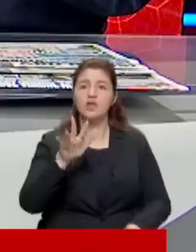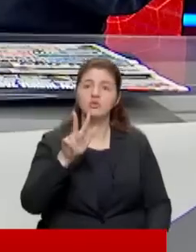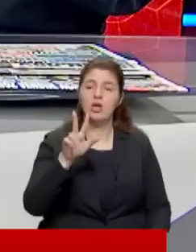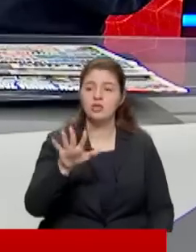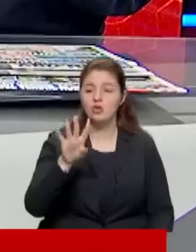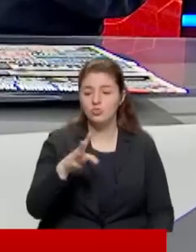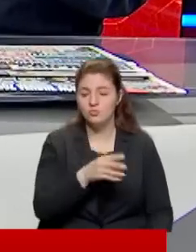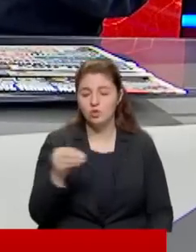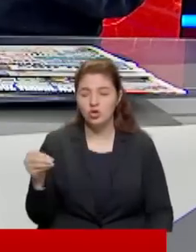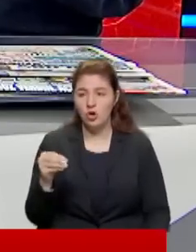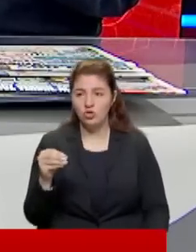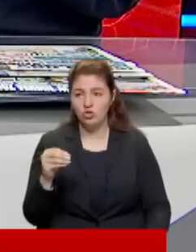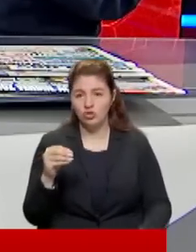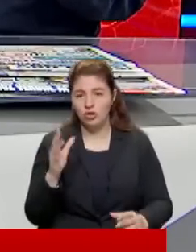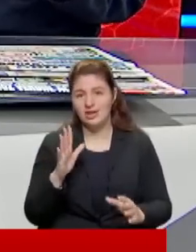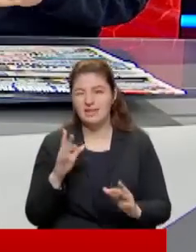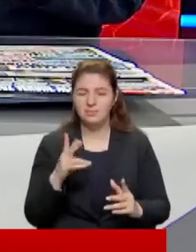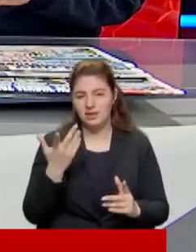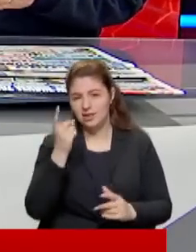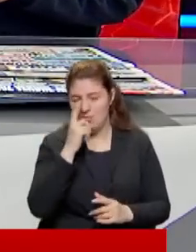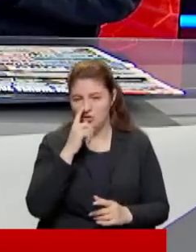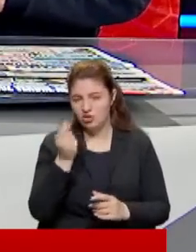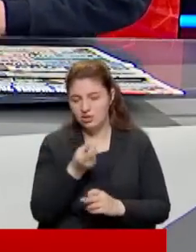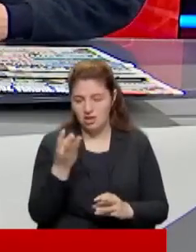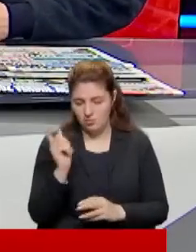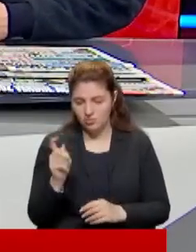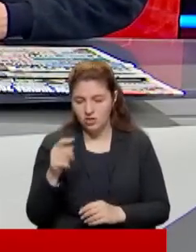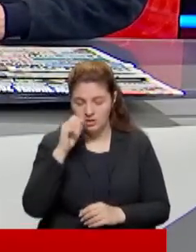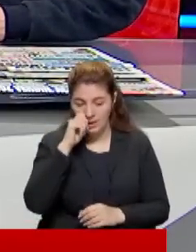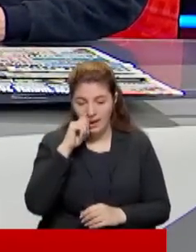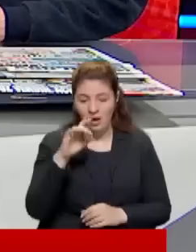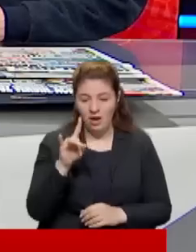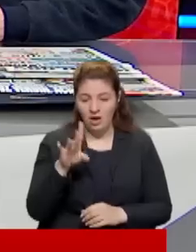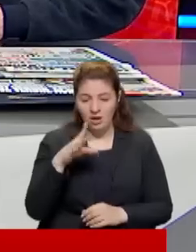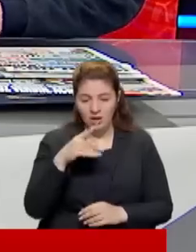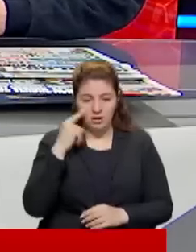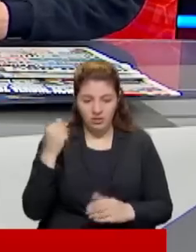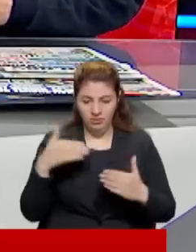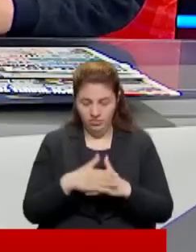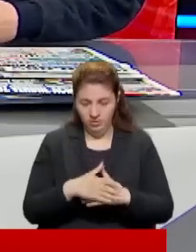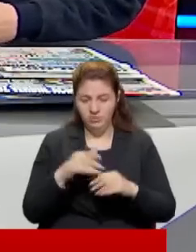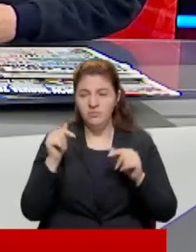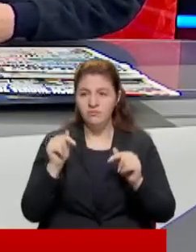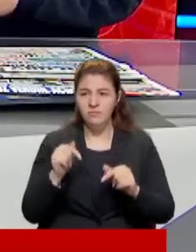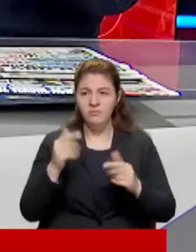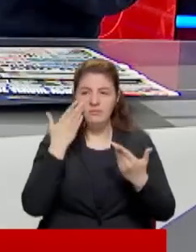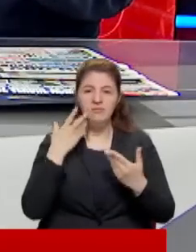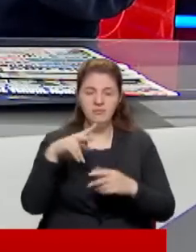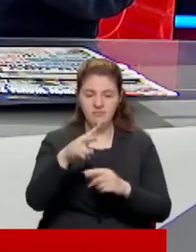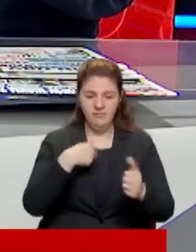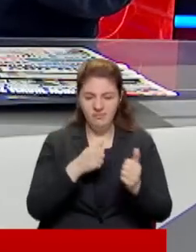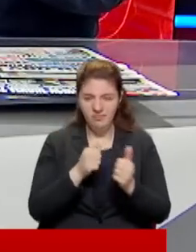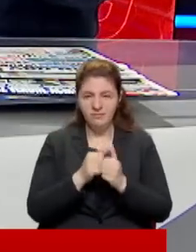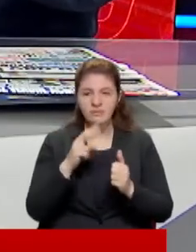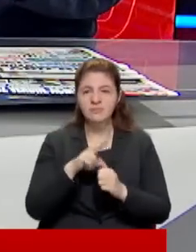milyon mertebesinde geçerli oydan kabaca sayım yapacağız. Ve 14 Mayıs akşamı seninle burada bu ekranda